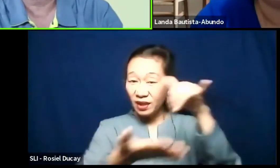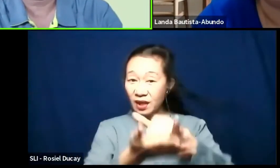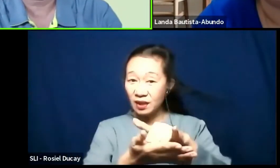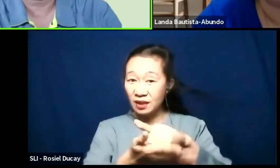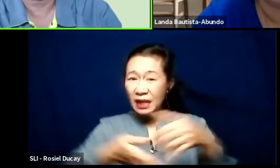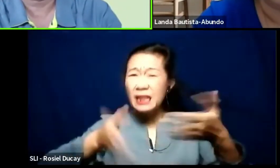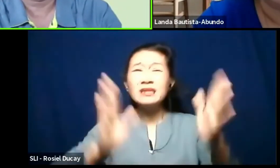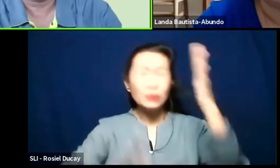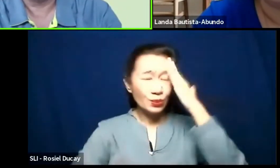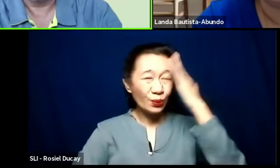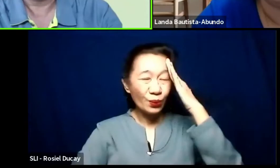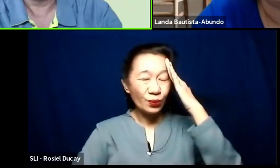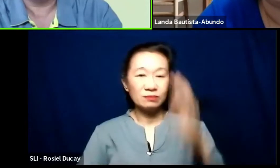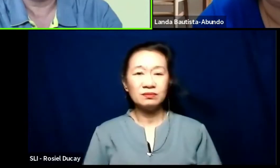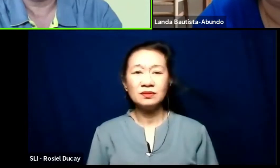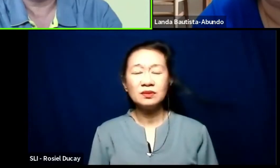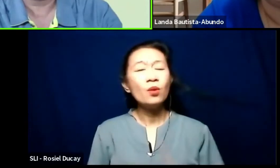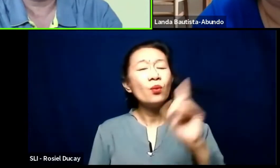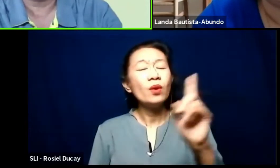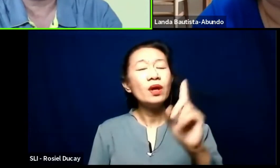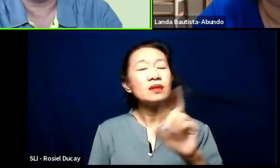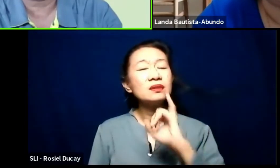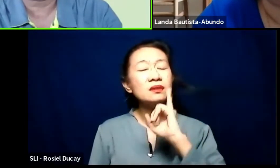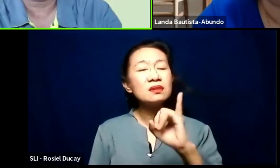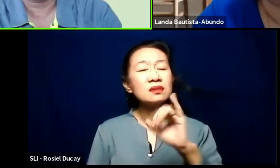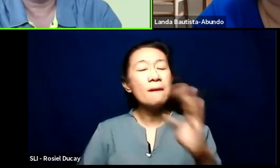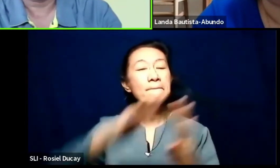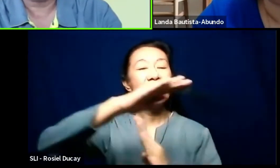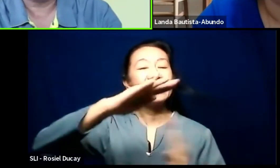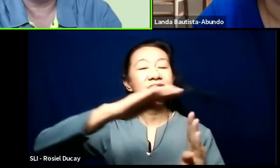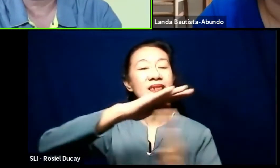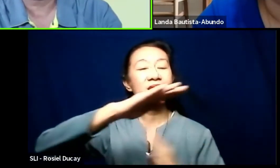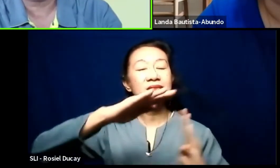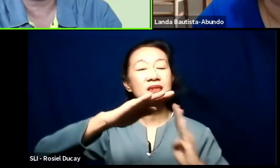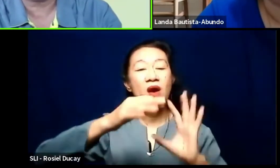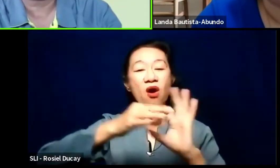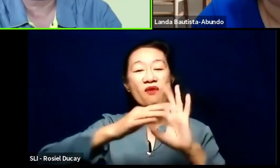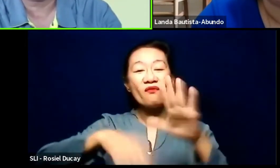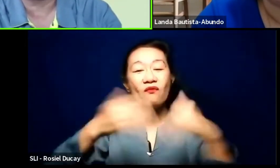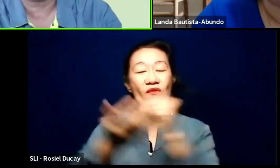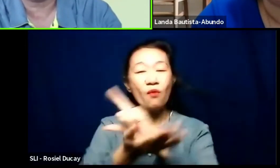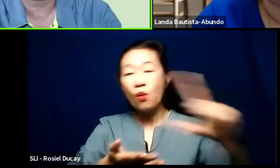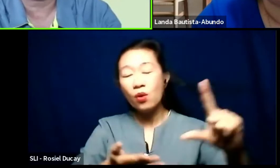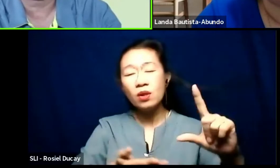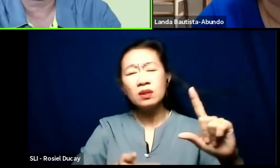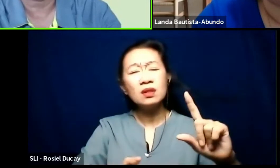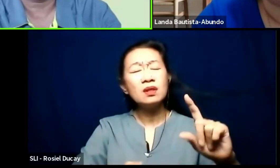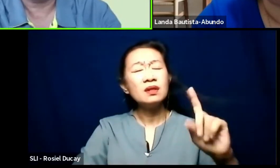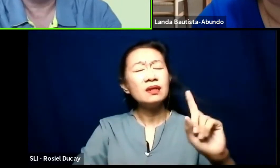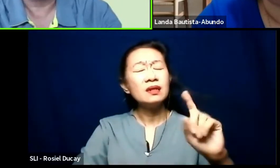alamin natin ano ba ang mga basihan ng lahat ng mga sinasabi